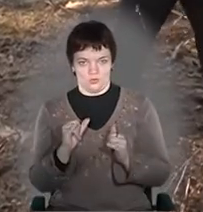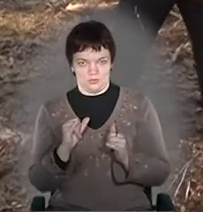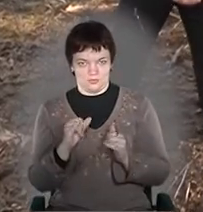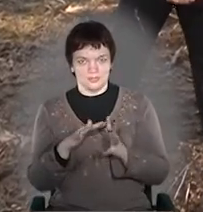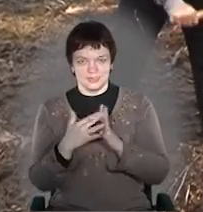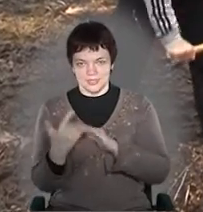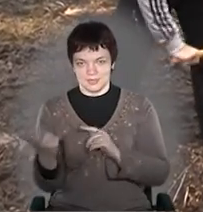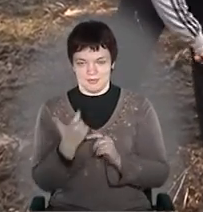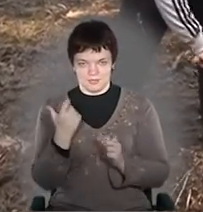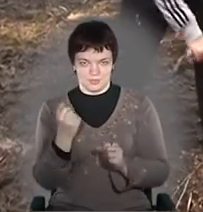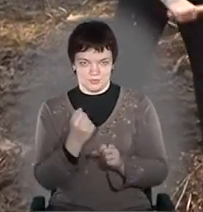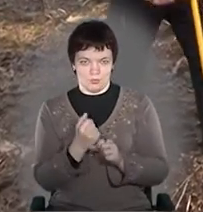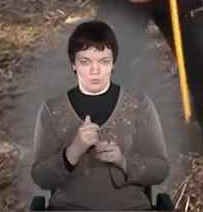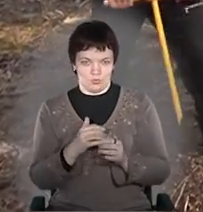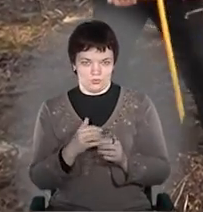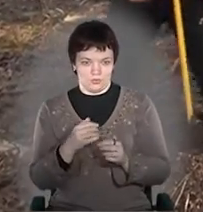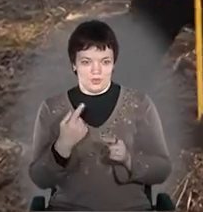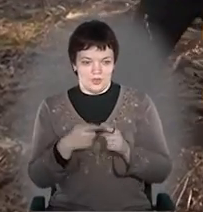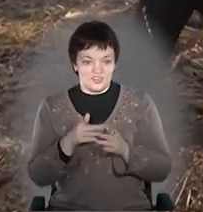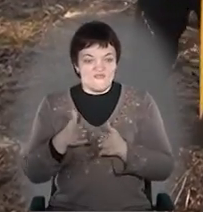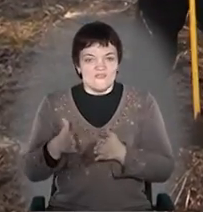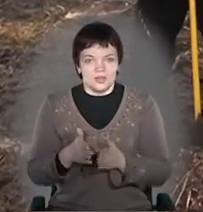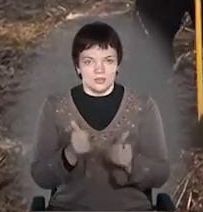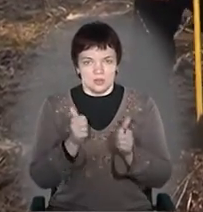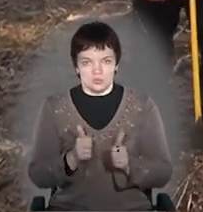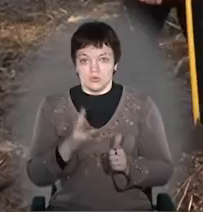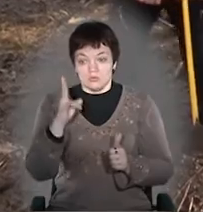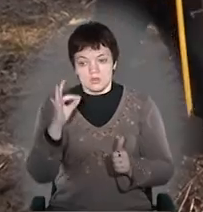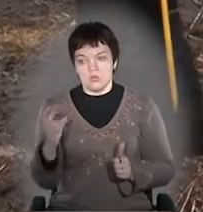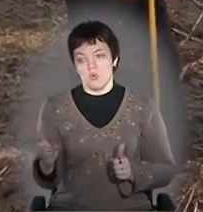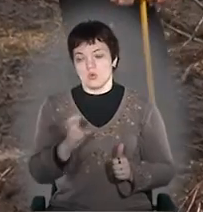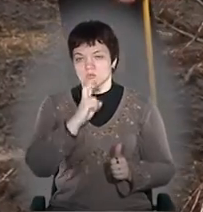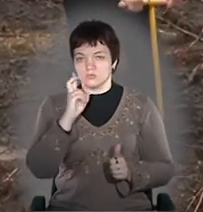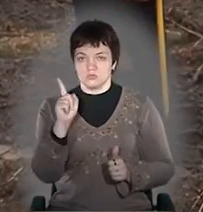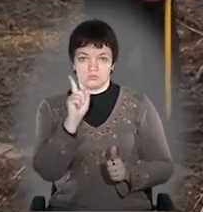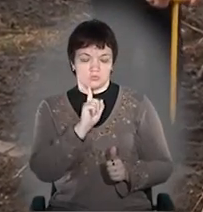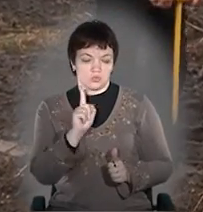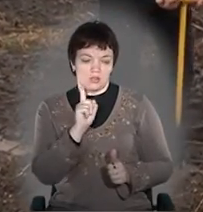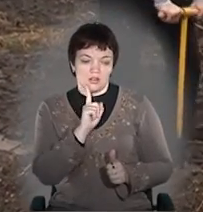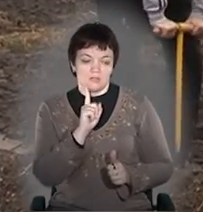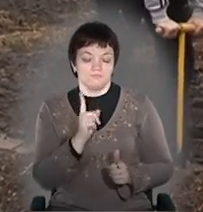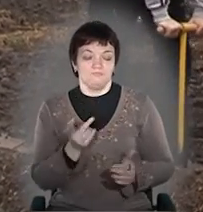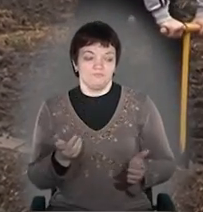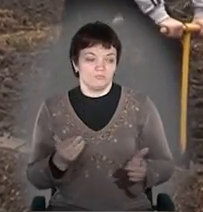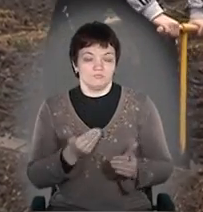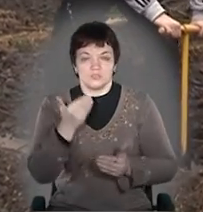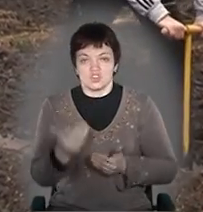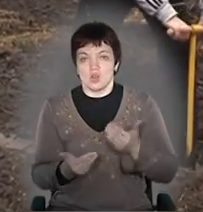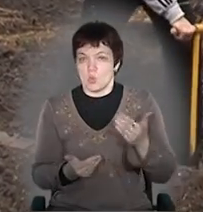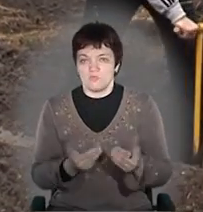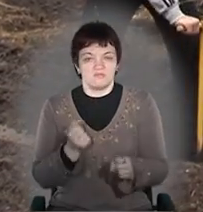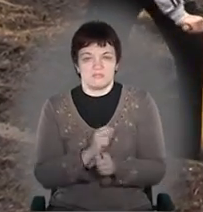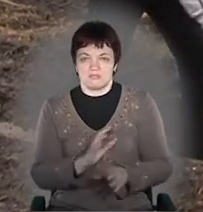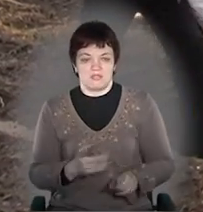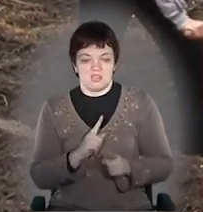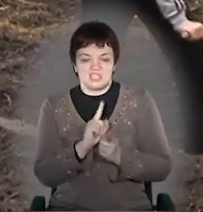основна причина виходу нашої країни з кризи. Але держава, поки на мій погляд, не робить кроків, які